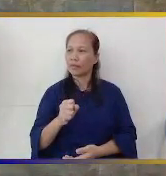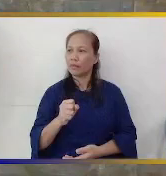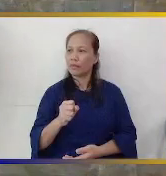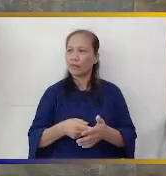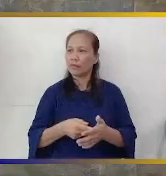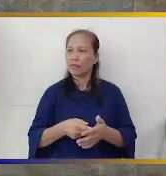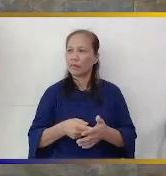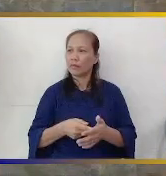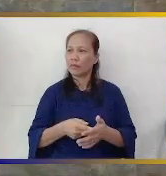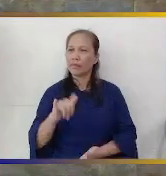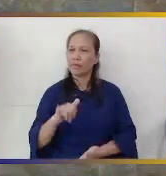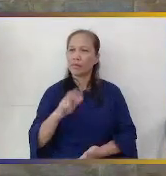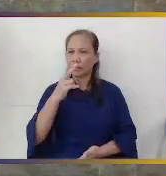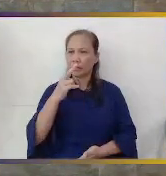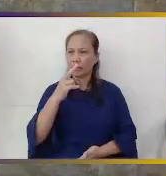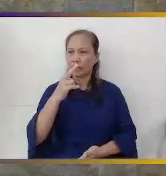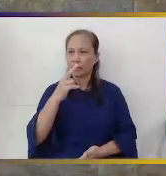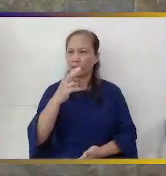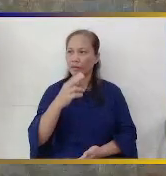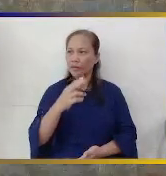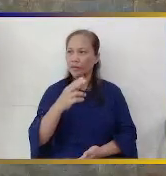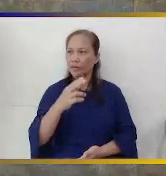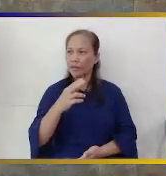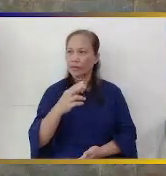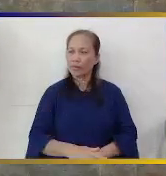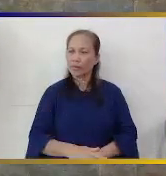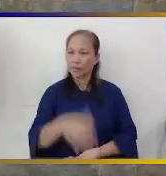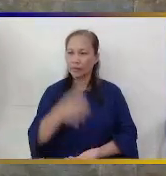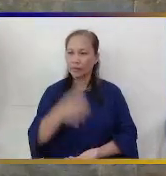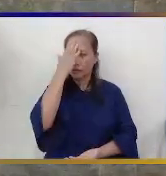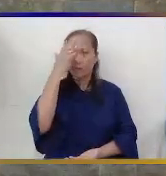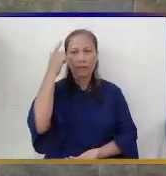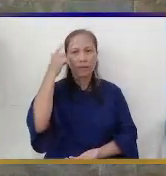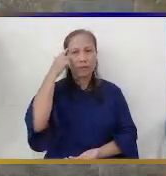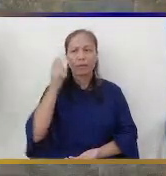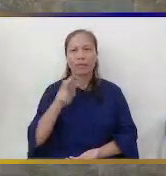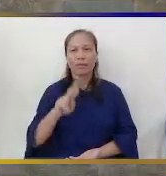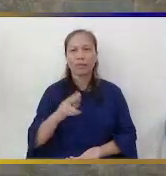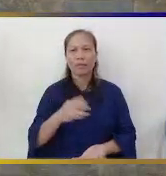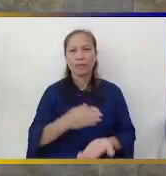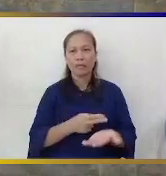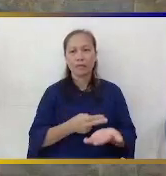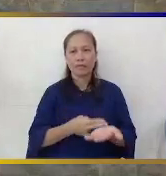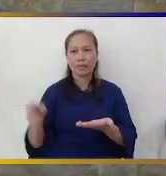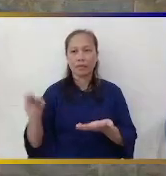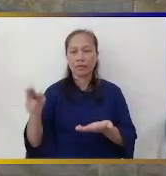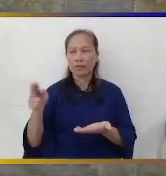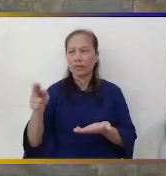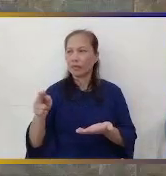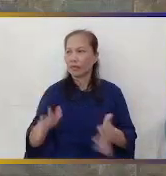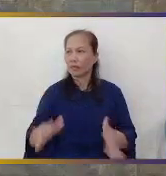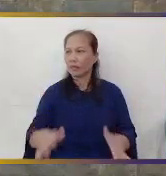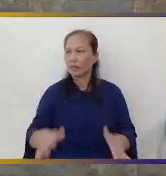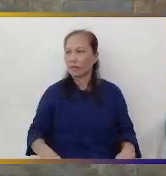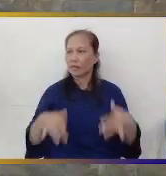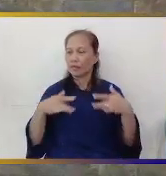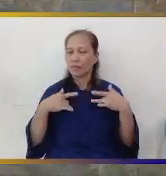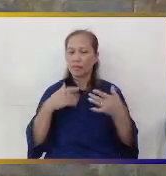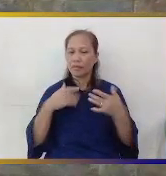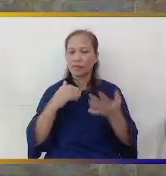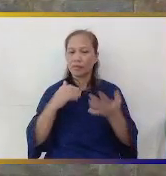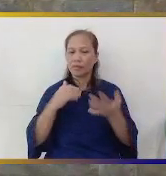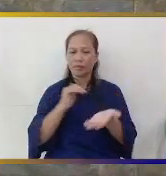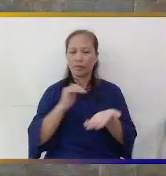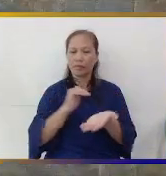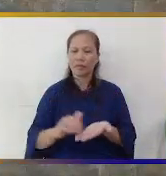puritans because of their holy lifestyle you see Ang gusto ko lang ipakita sa inyo dito mga kapatid Yung